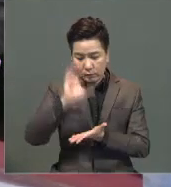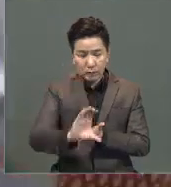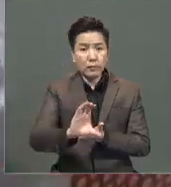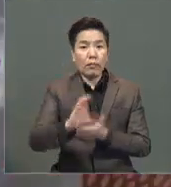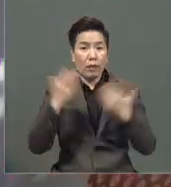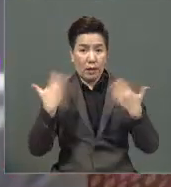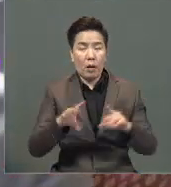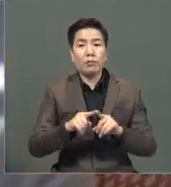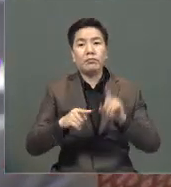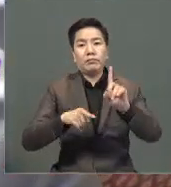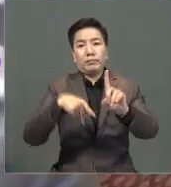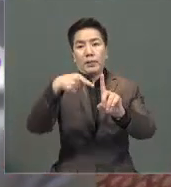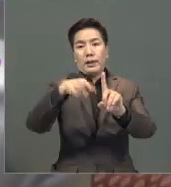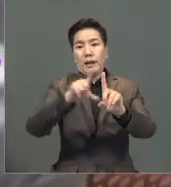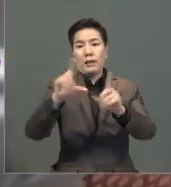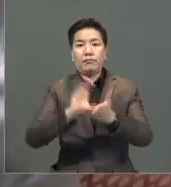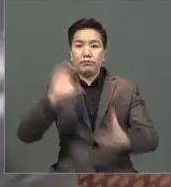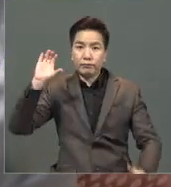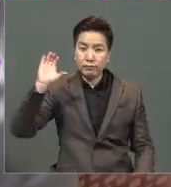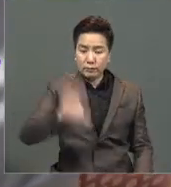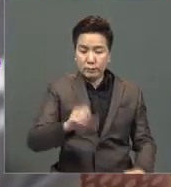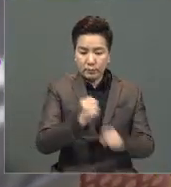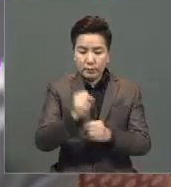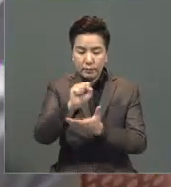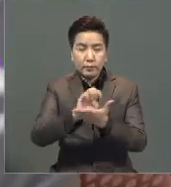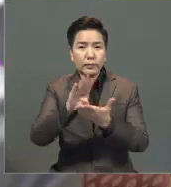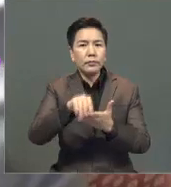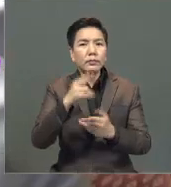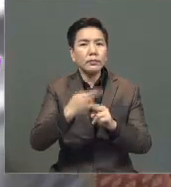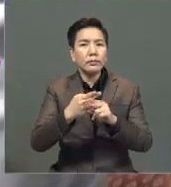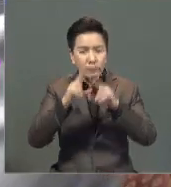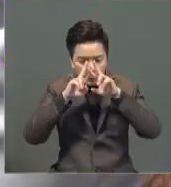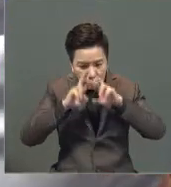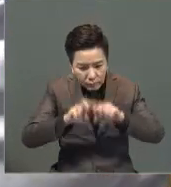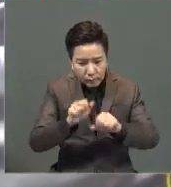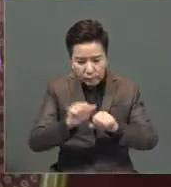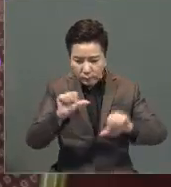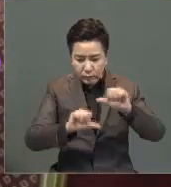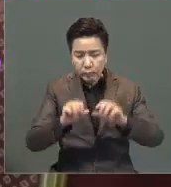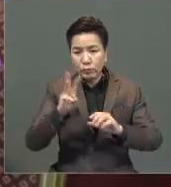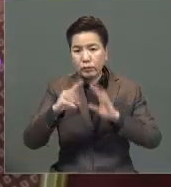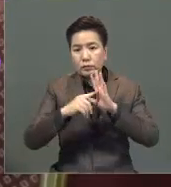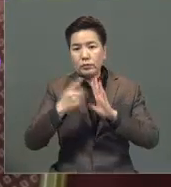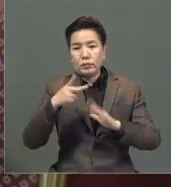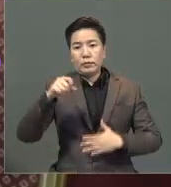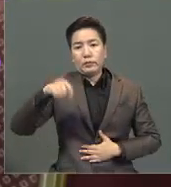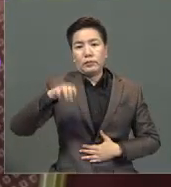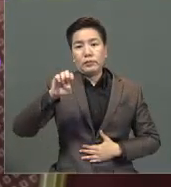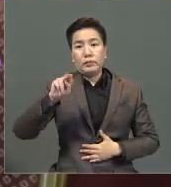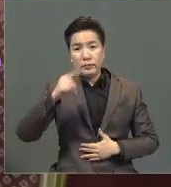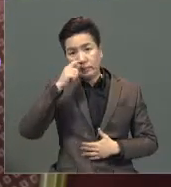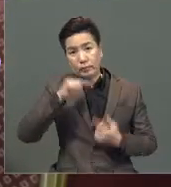สรรงบกลางไปแล้ว 1,000บาทให้กับสถาบันวัคซีนแห่งชาติพัฒนางานด้านวัคซีนของประเทศ